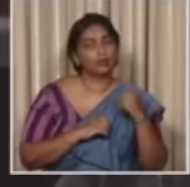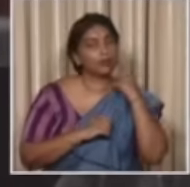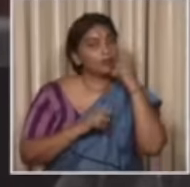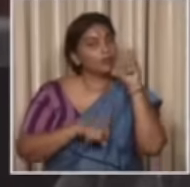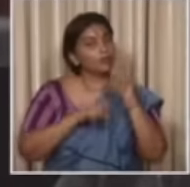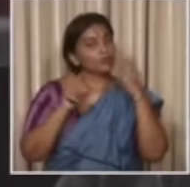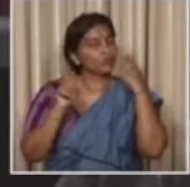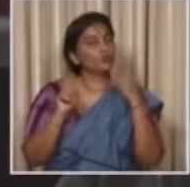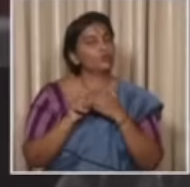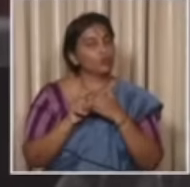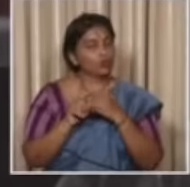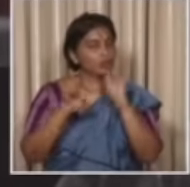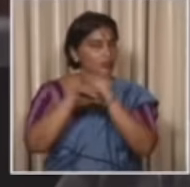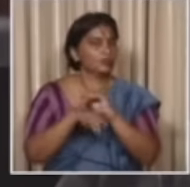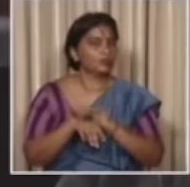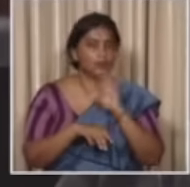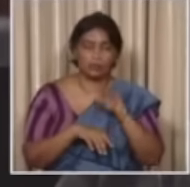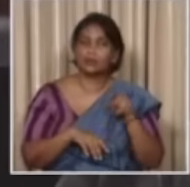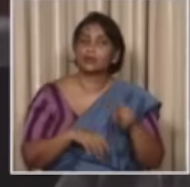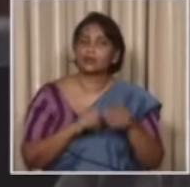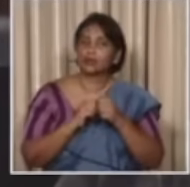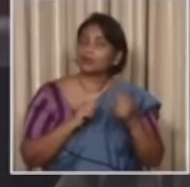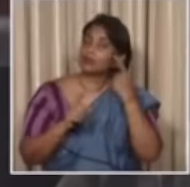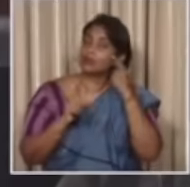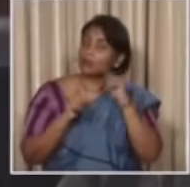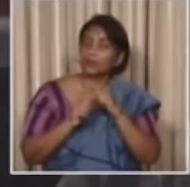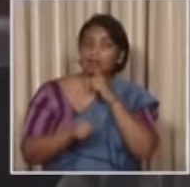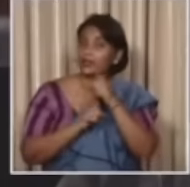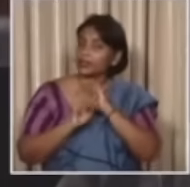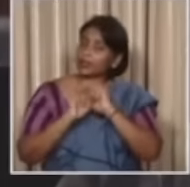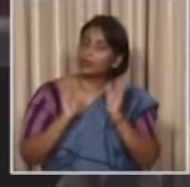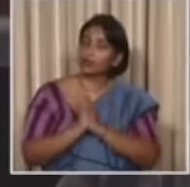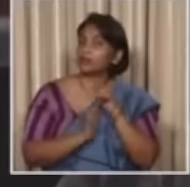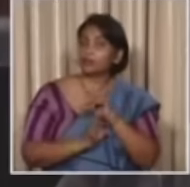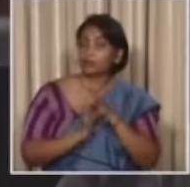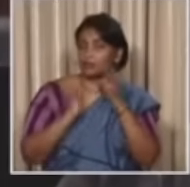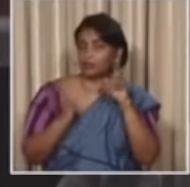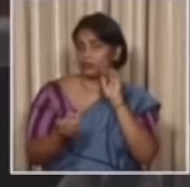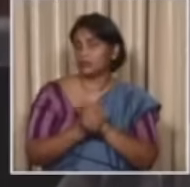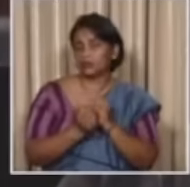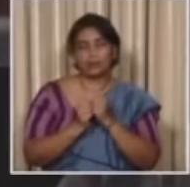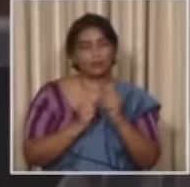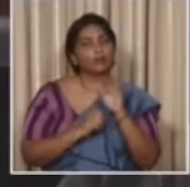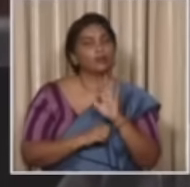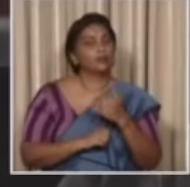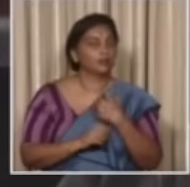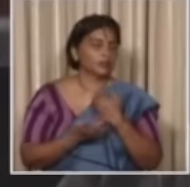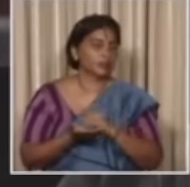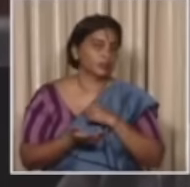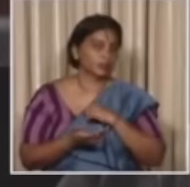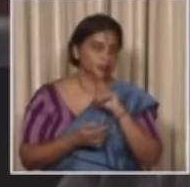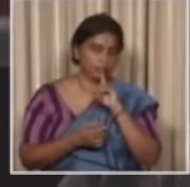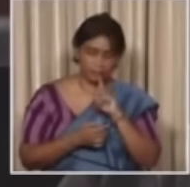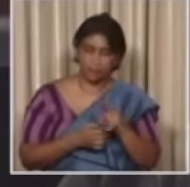බුද්ධිංශ පිළිබඳ හෙළිදරව් කිරීම කරන කතා කියන කතා මීට වඩා ප්‍රවේශමෙන් කළ යුතුයි කියන එක ගැන මම නැවත වතාවක්